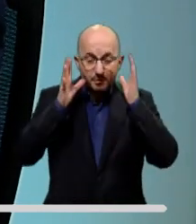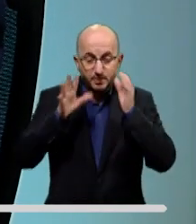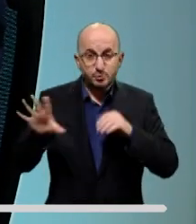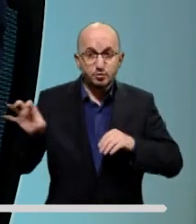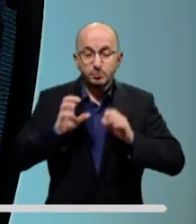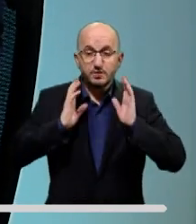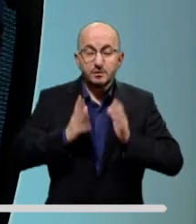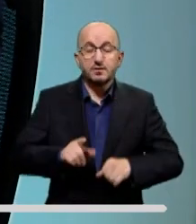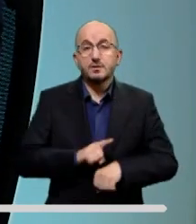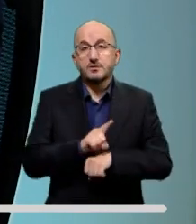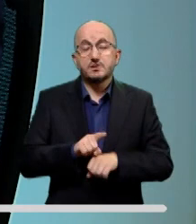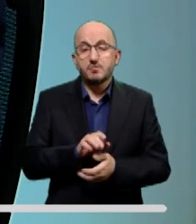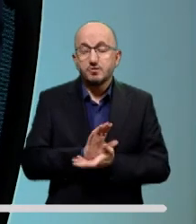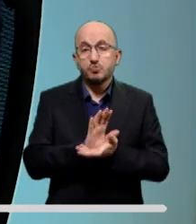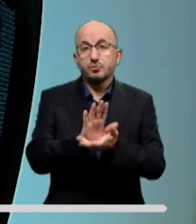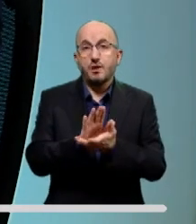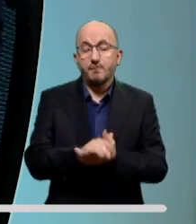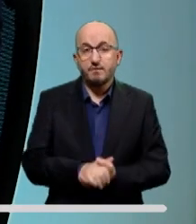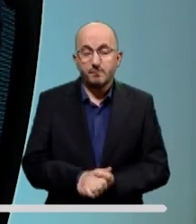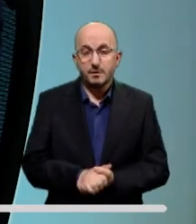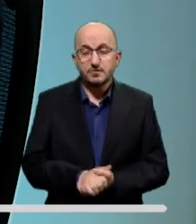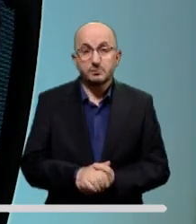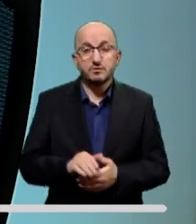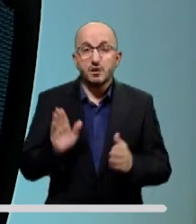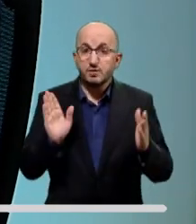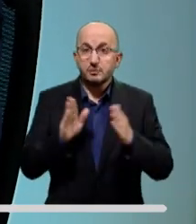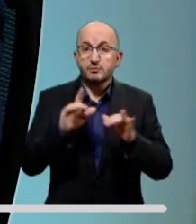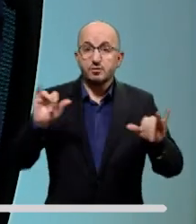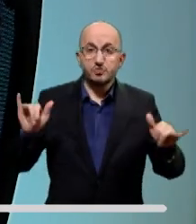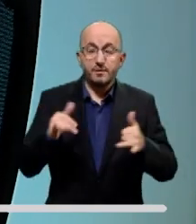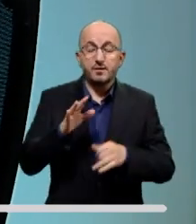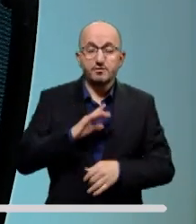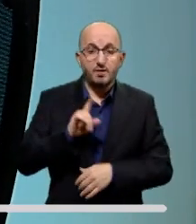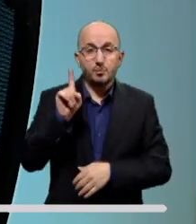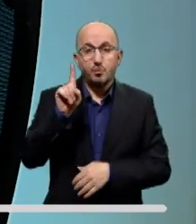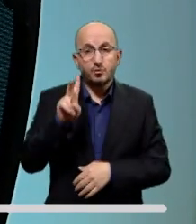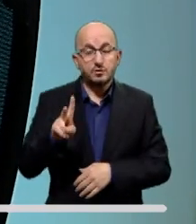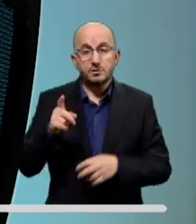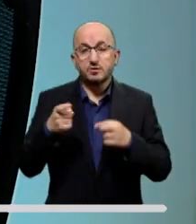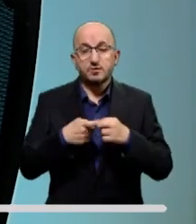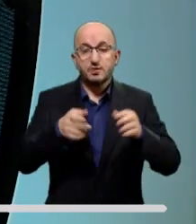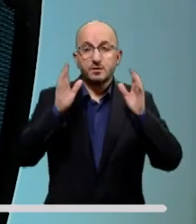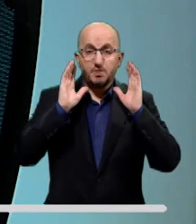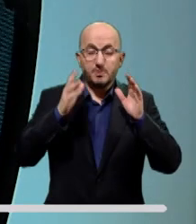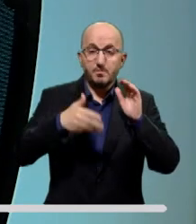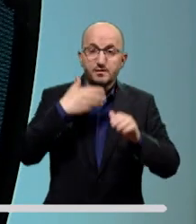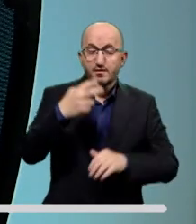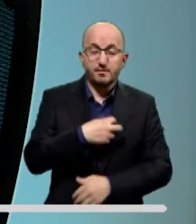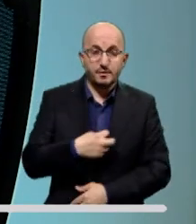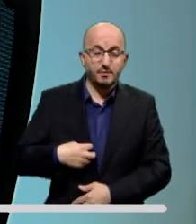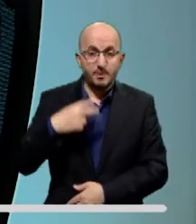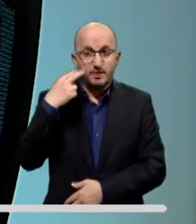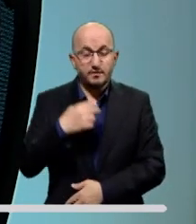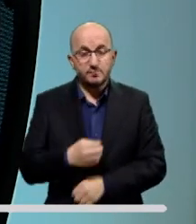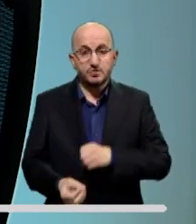kıldığınız takdirde mükafat karşılığında Cennet var 12 rekat namazdan bahseder Resulullah Aleyhisselam